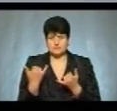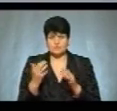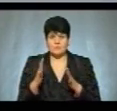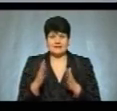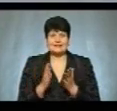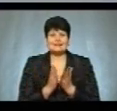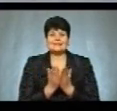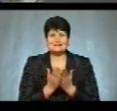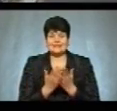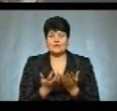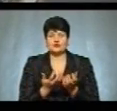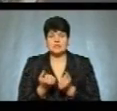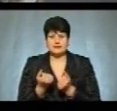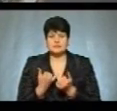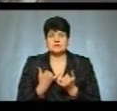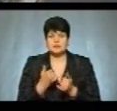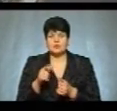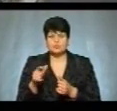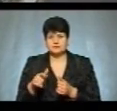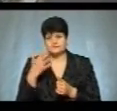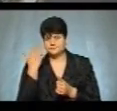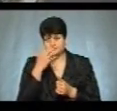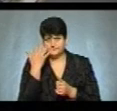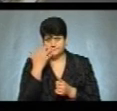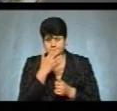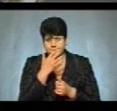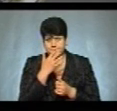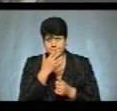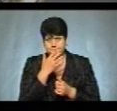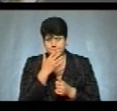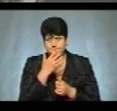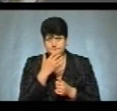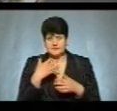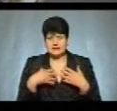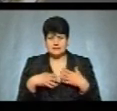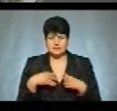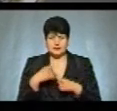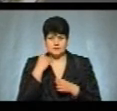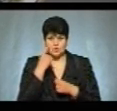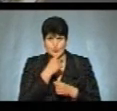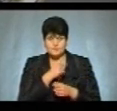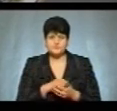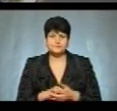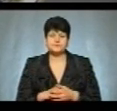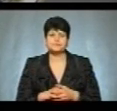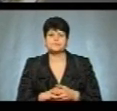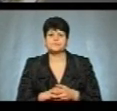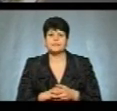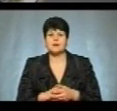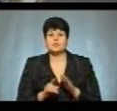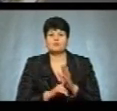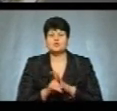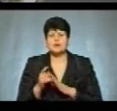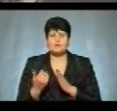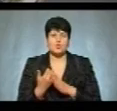книг, ми отримали для людей незрячих із слабким зором. Ми розпочинаємо новий